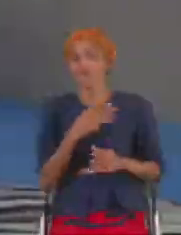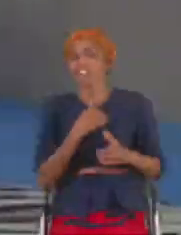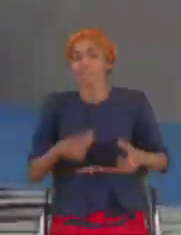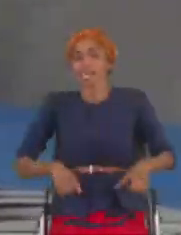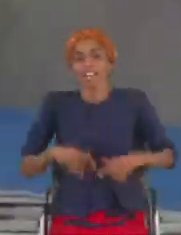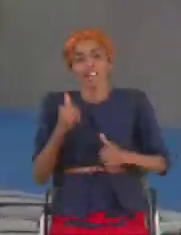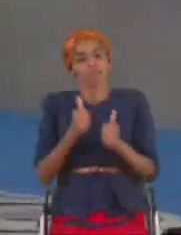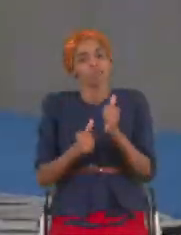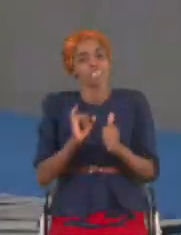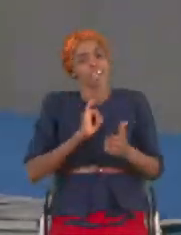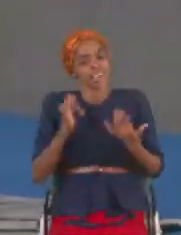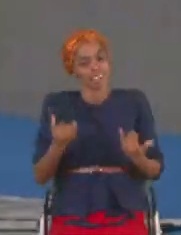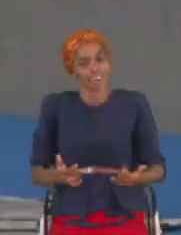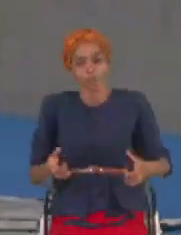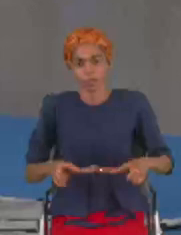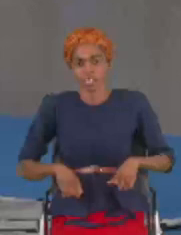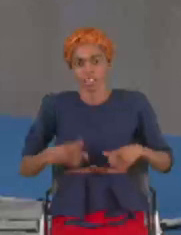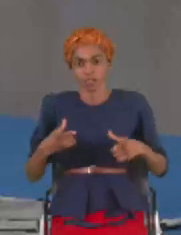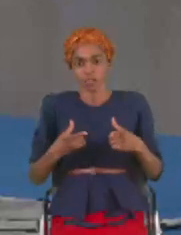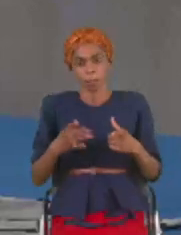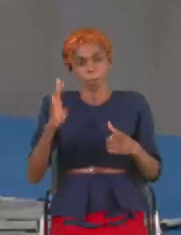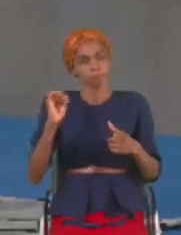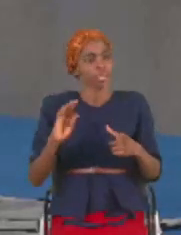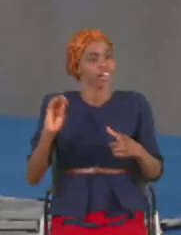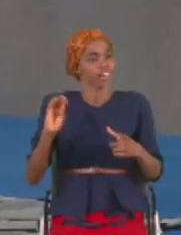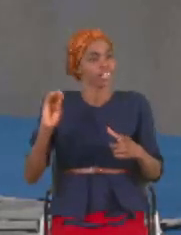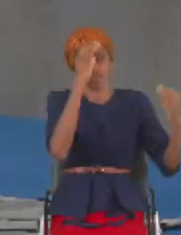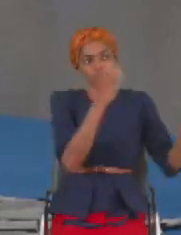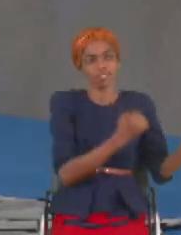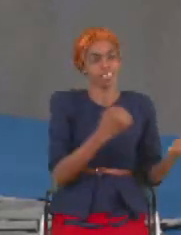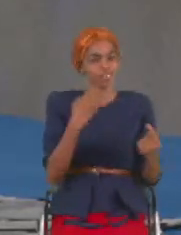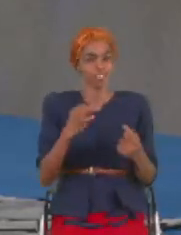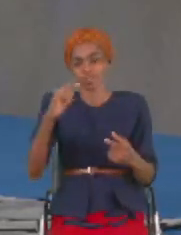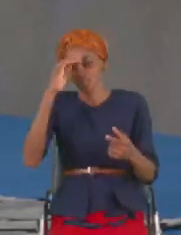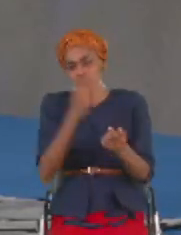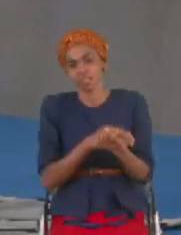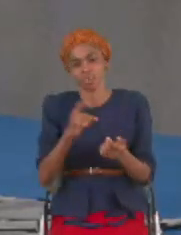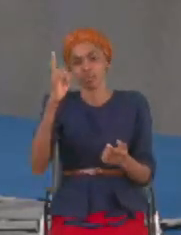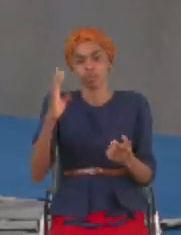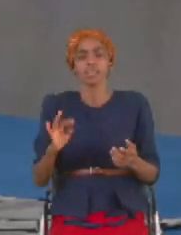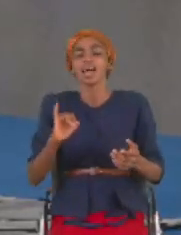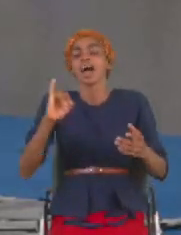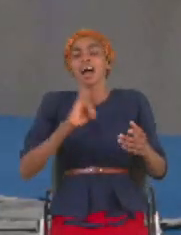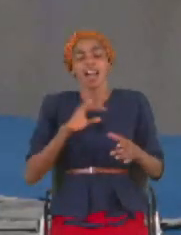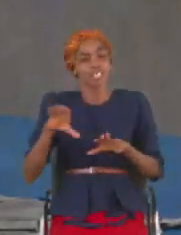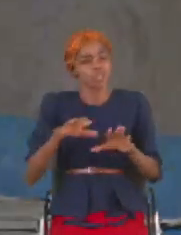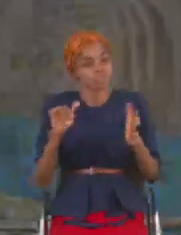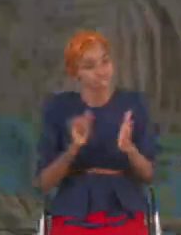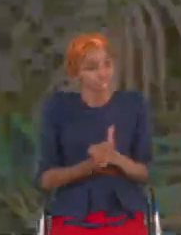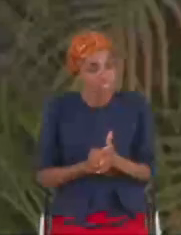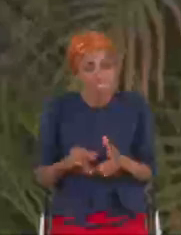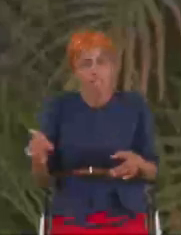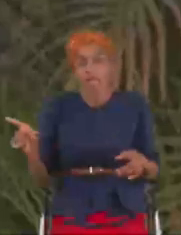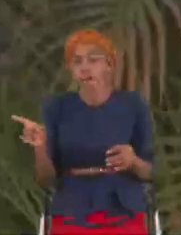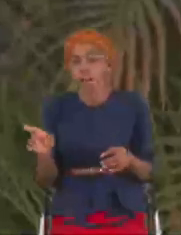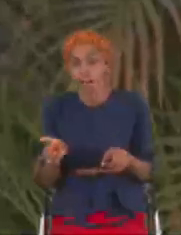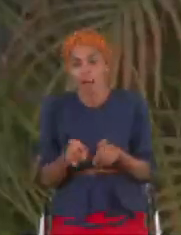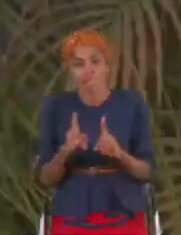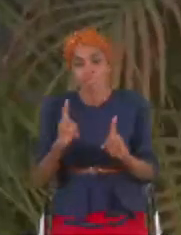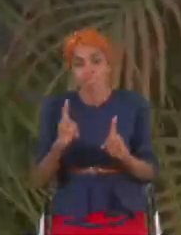que je mène pas la foi au fils de dieu qui je le fais pas la foi